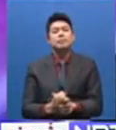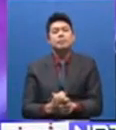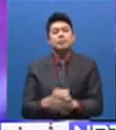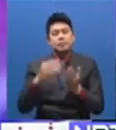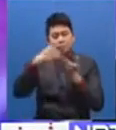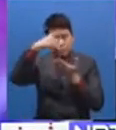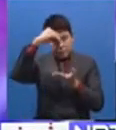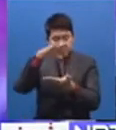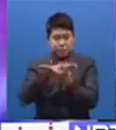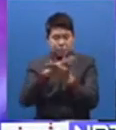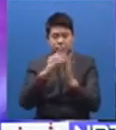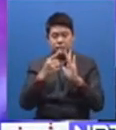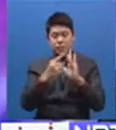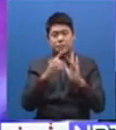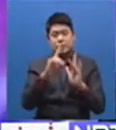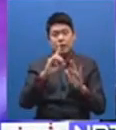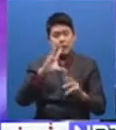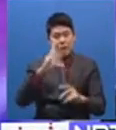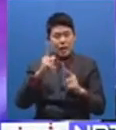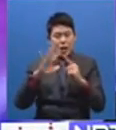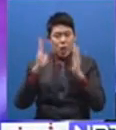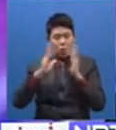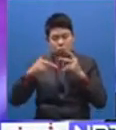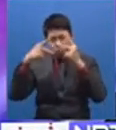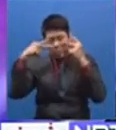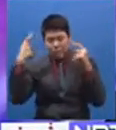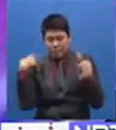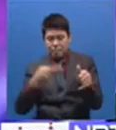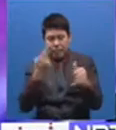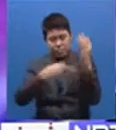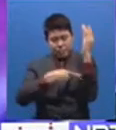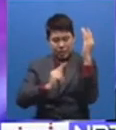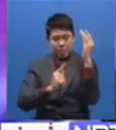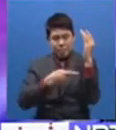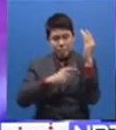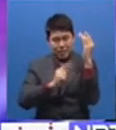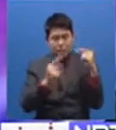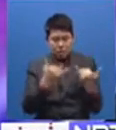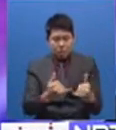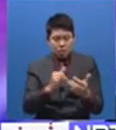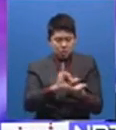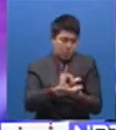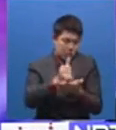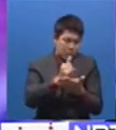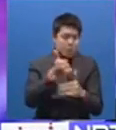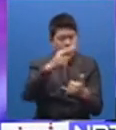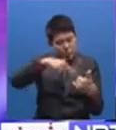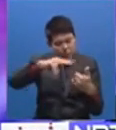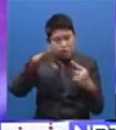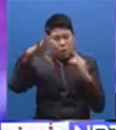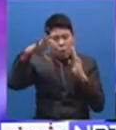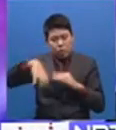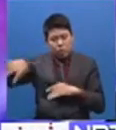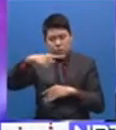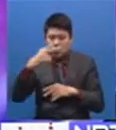นักเรียนโรงเรียนเดชปัตตนาคราชปัตานีขณะนี้อาการทรงตัวนะครับขณะที่การดูแลรักษาความปลอดภัยประชาชนใน